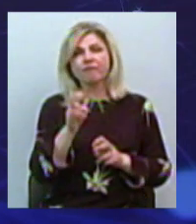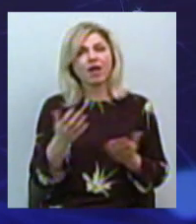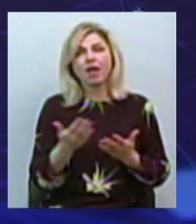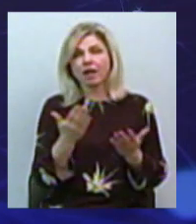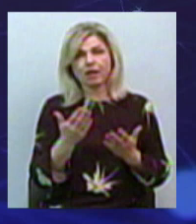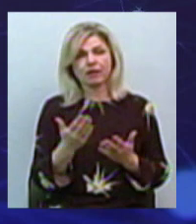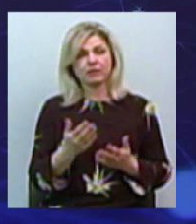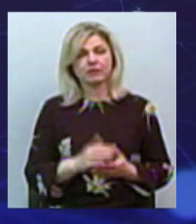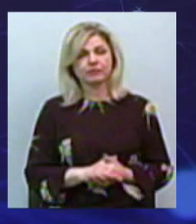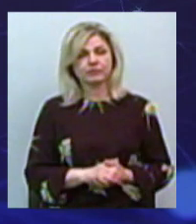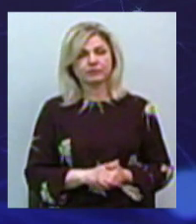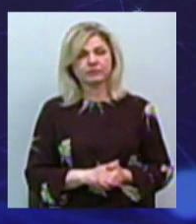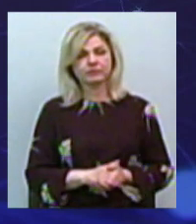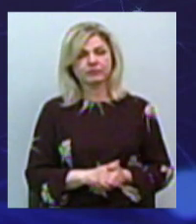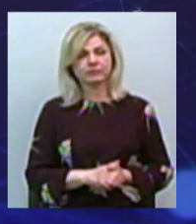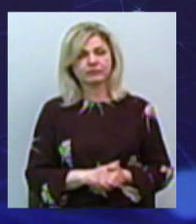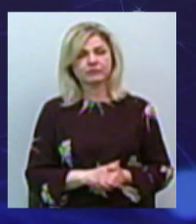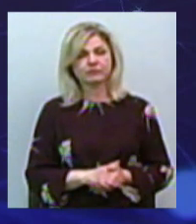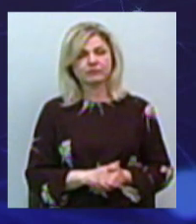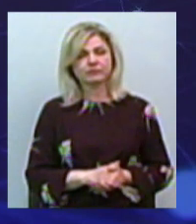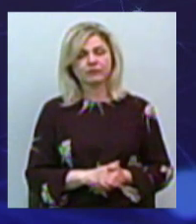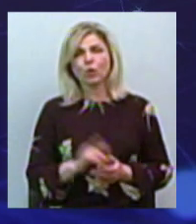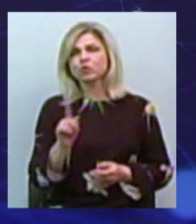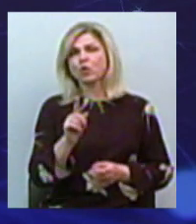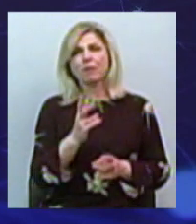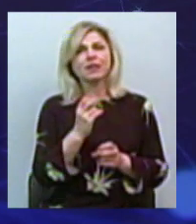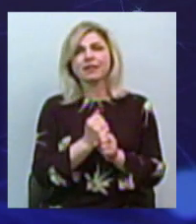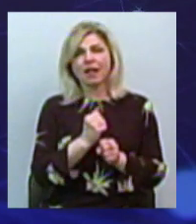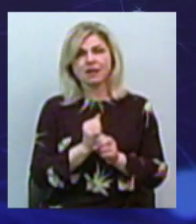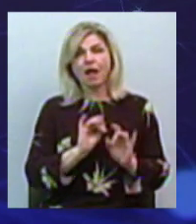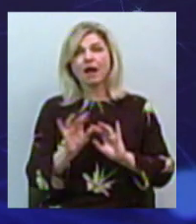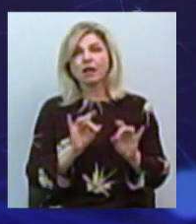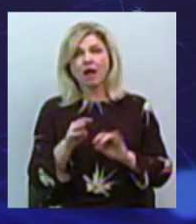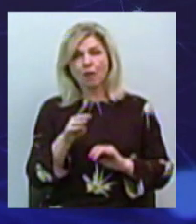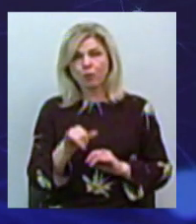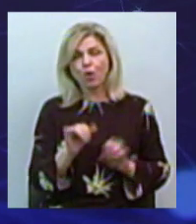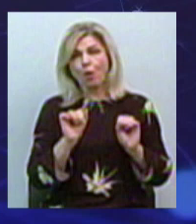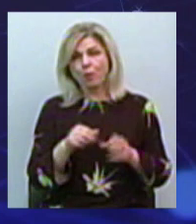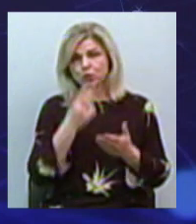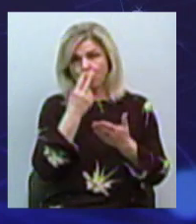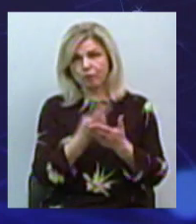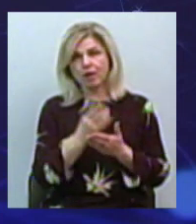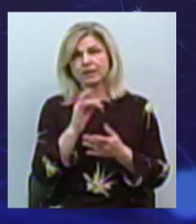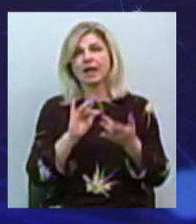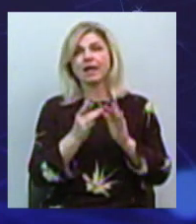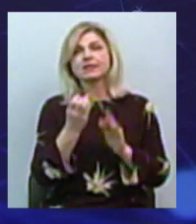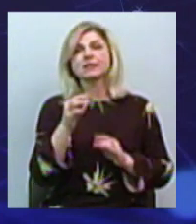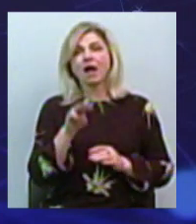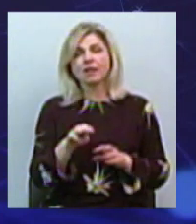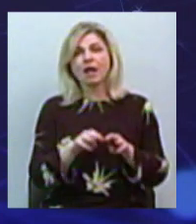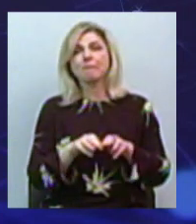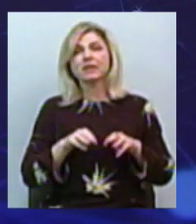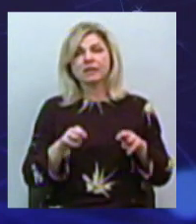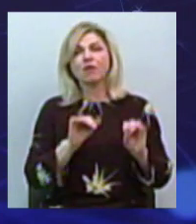не лобіювати чийсь, тут не давати рекламу, можна побачити на сайті Міністерства охорони здоров'я